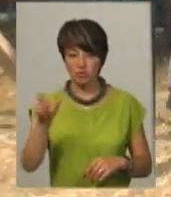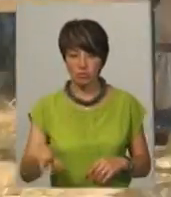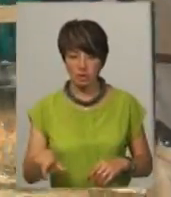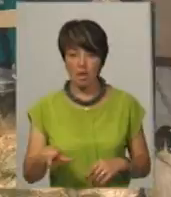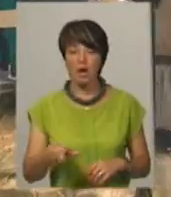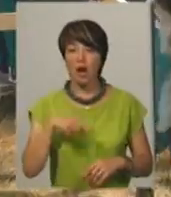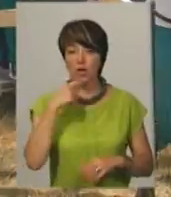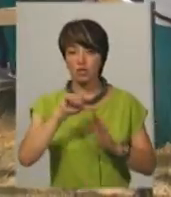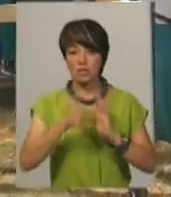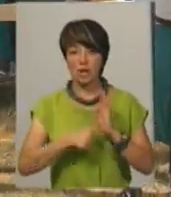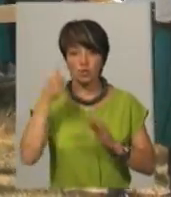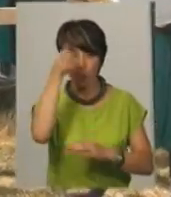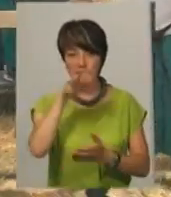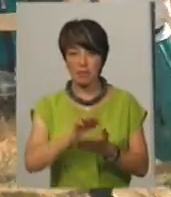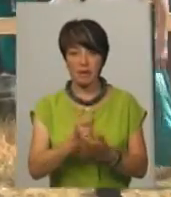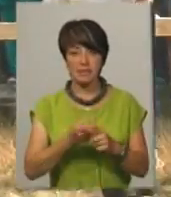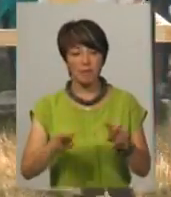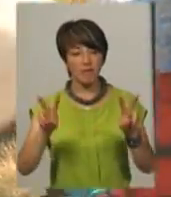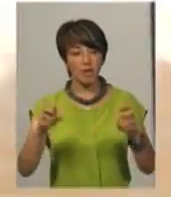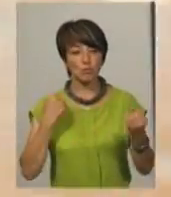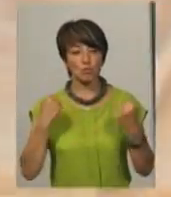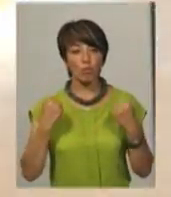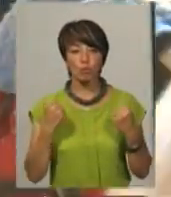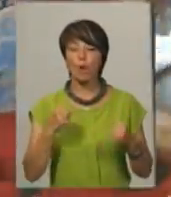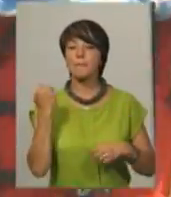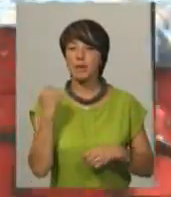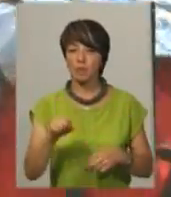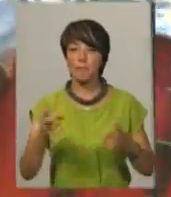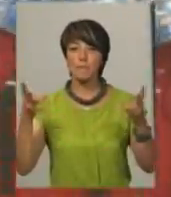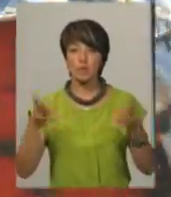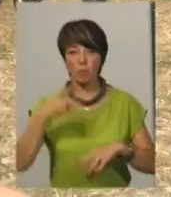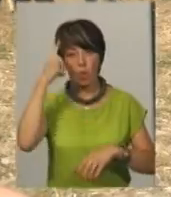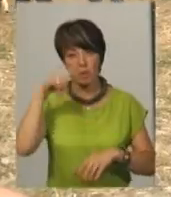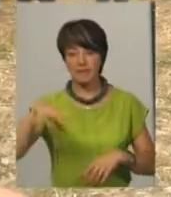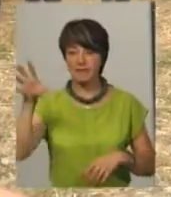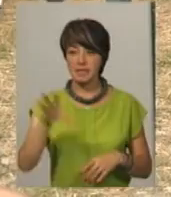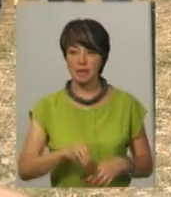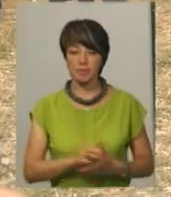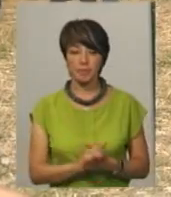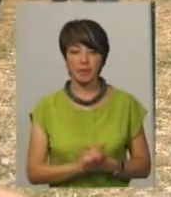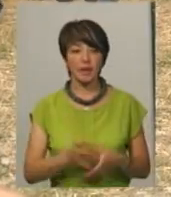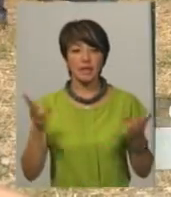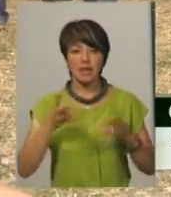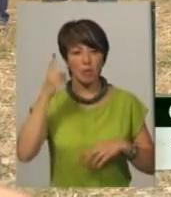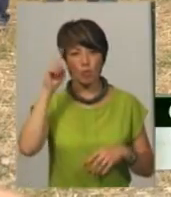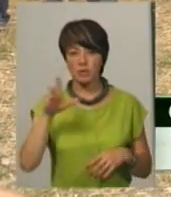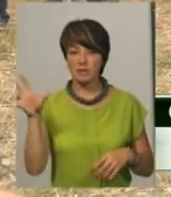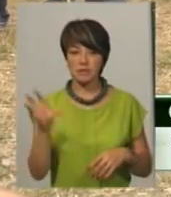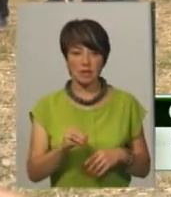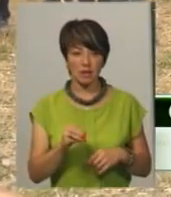каже, що 16 років займається цим видом спорту. І щоб перемогти, потрібно вміти все. Треба вміти все.